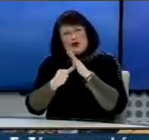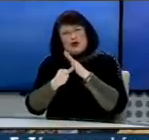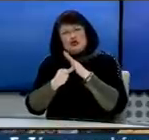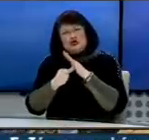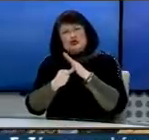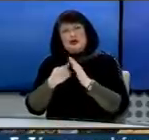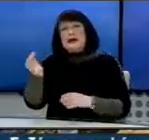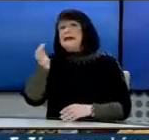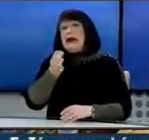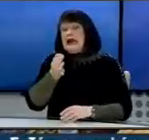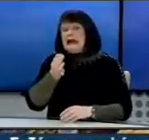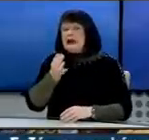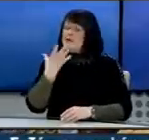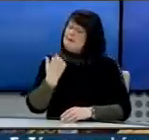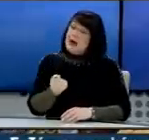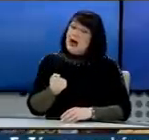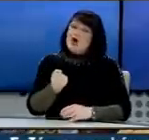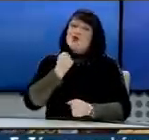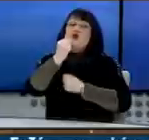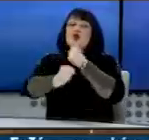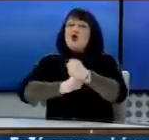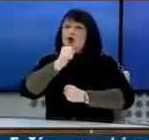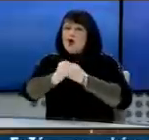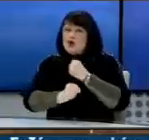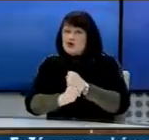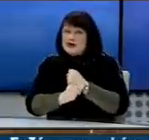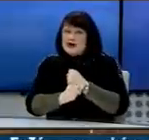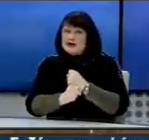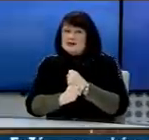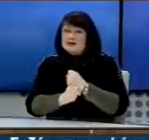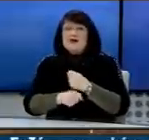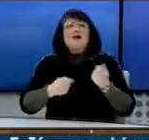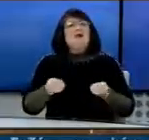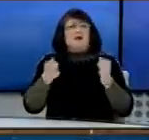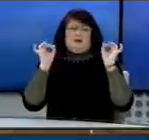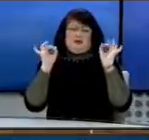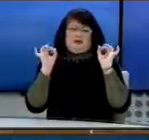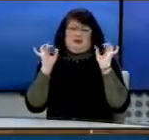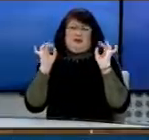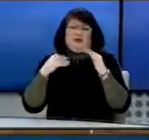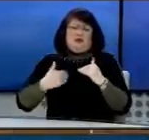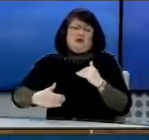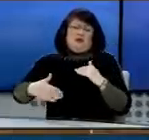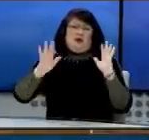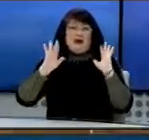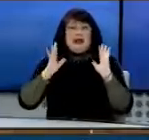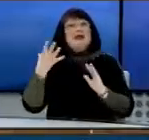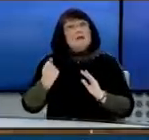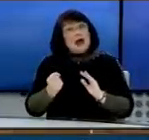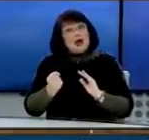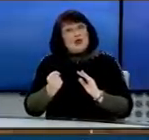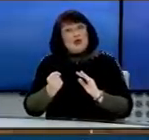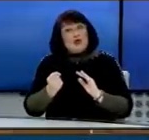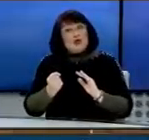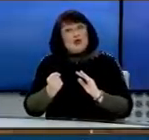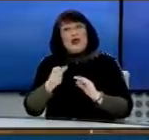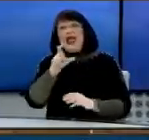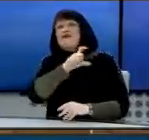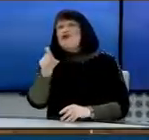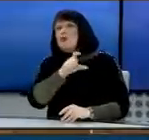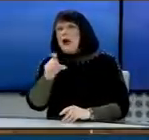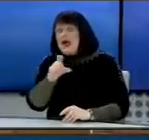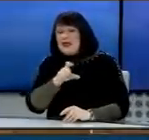ότι υπάρχουν χρόνια που δεν συμβαίνει απολύτως τίποτα και υπάρχουν